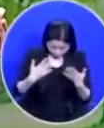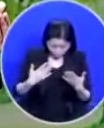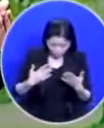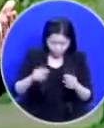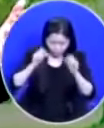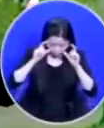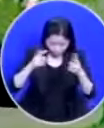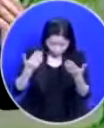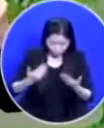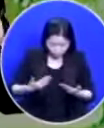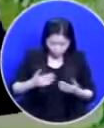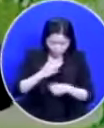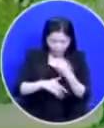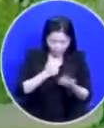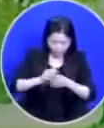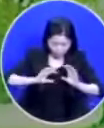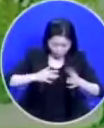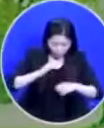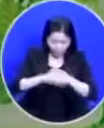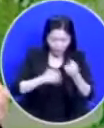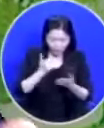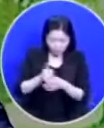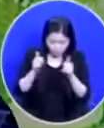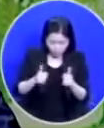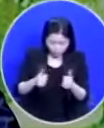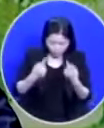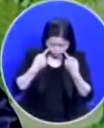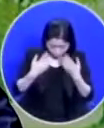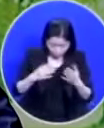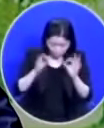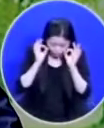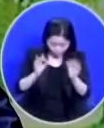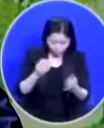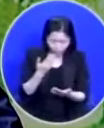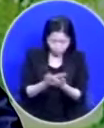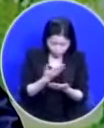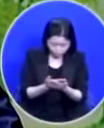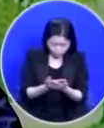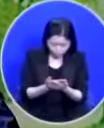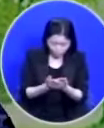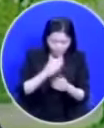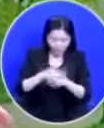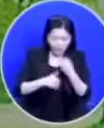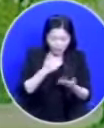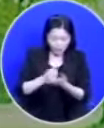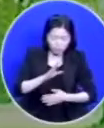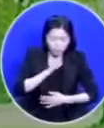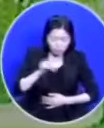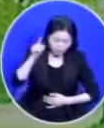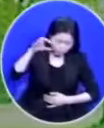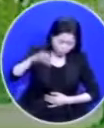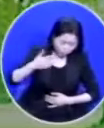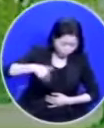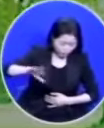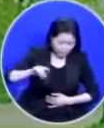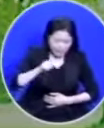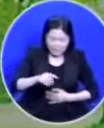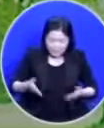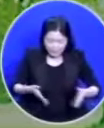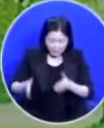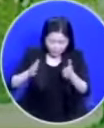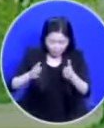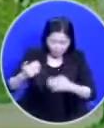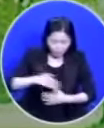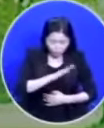하나님의 나라와 하나님의 심판을 분명히 보게 주옵소서 하나님 정말 천국에 가는 그 길을